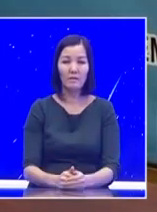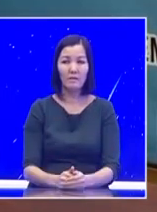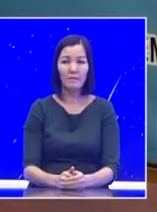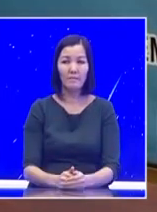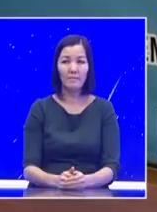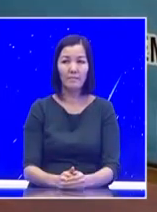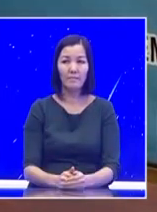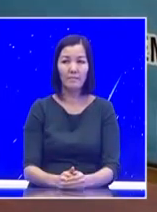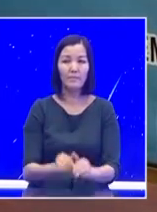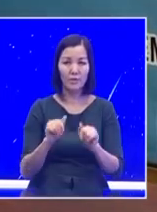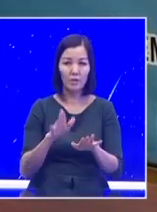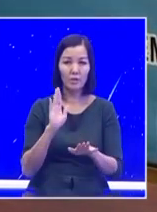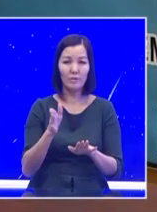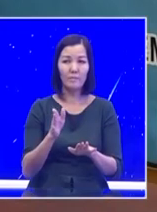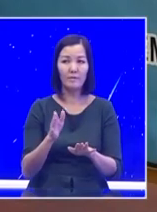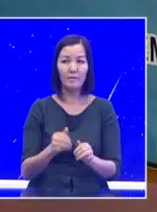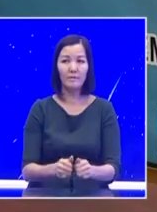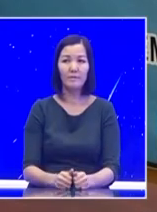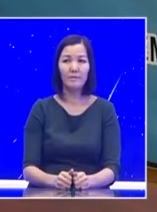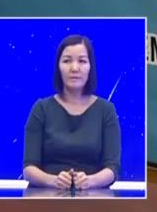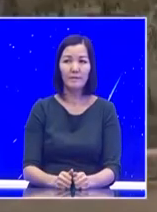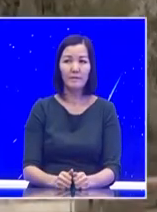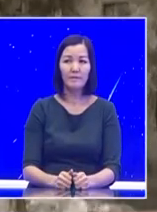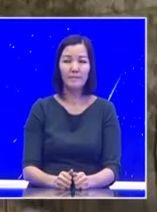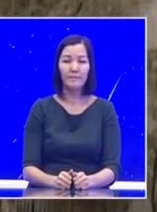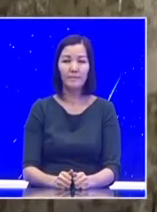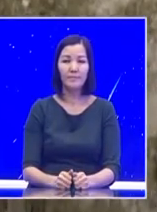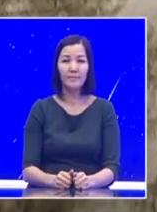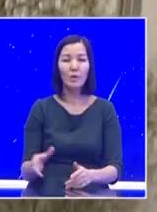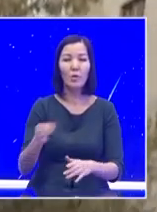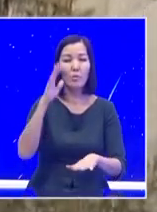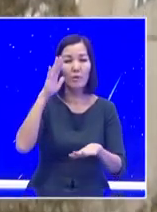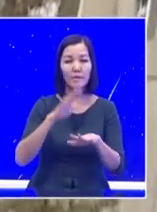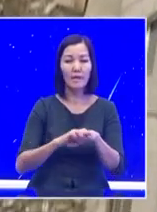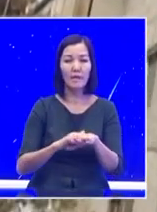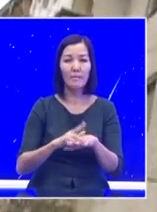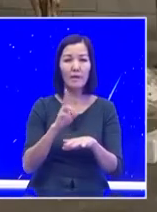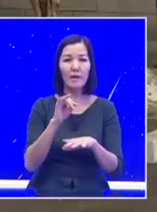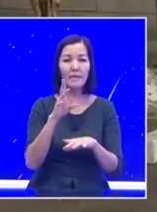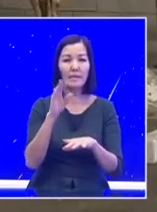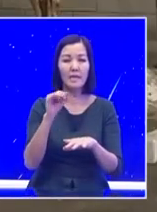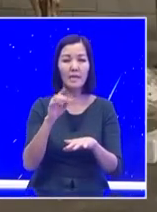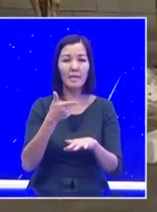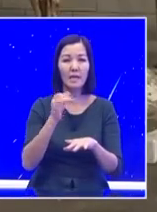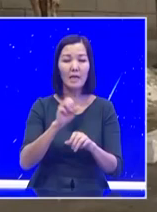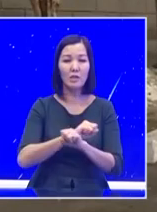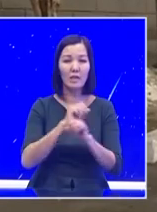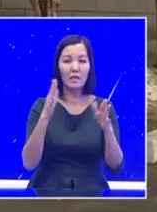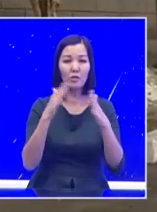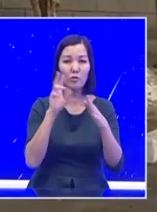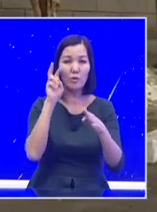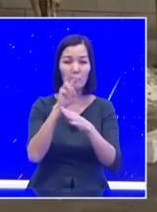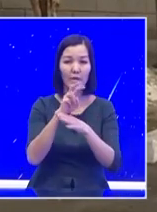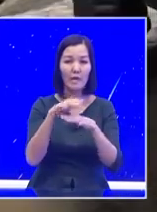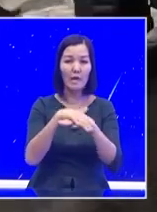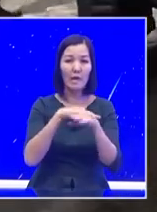была. Возьми на контроль. Все есть. Облыс әкімі мұнан соң қаскелеңдегі ғаз жарылысынан бүлінген үйге барды.